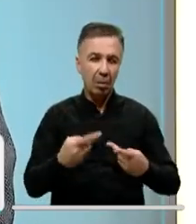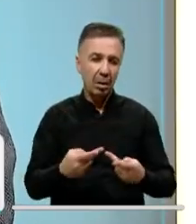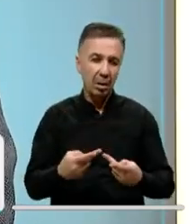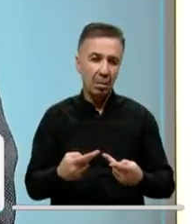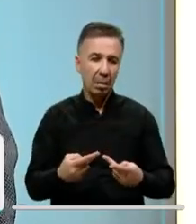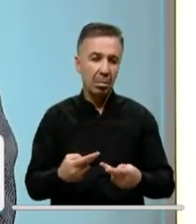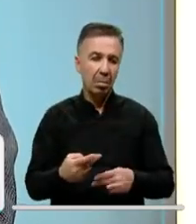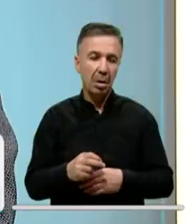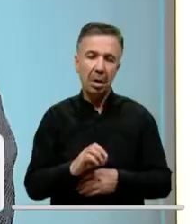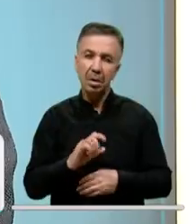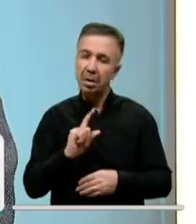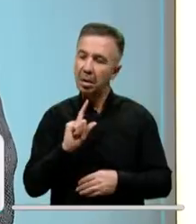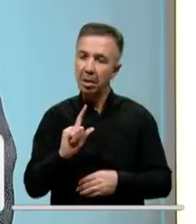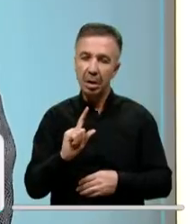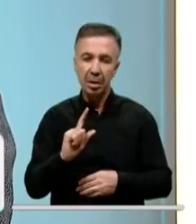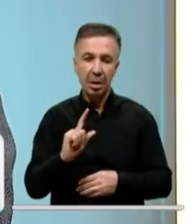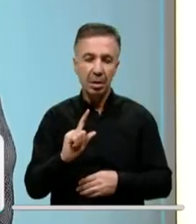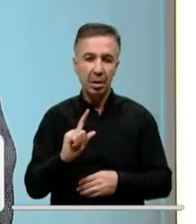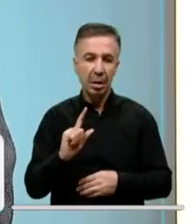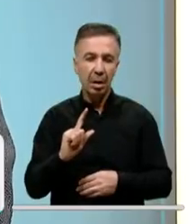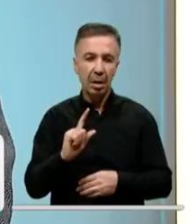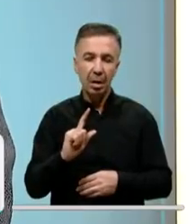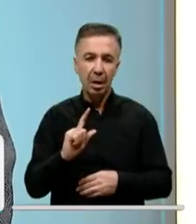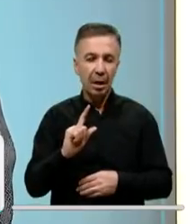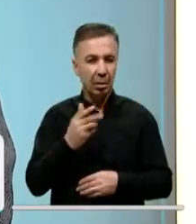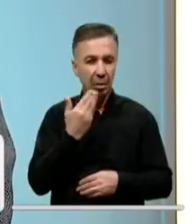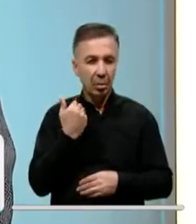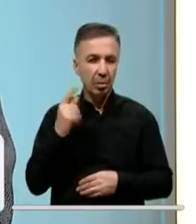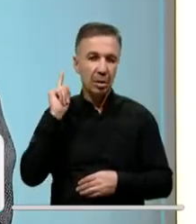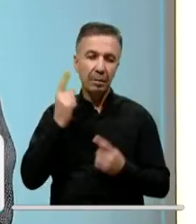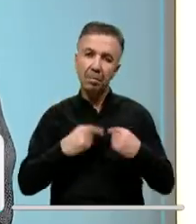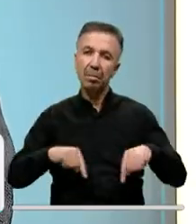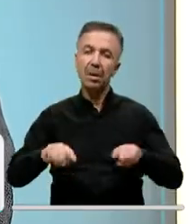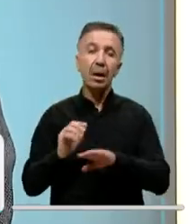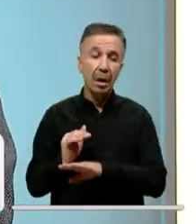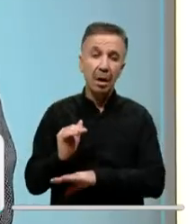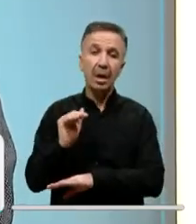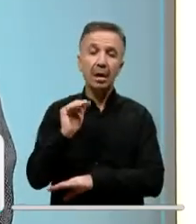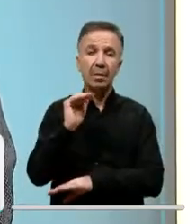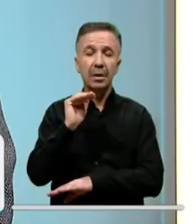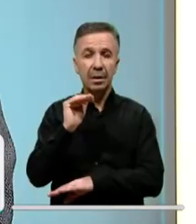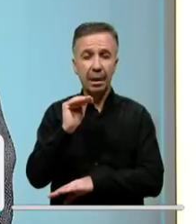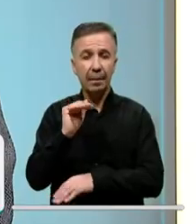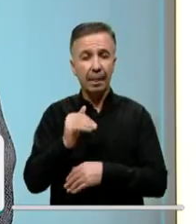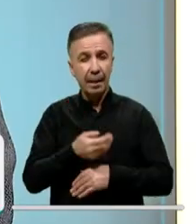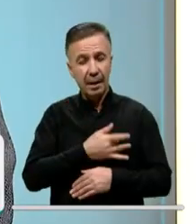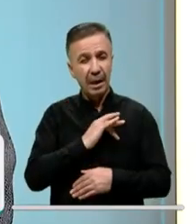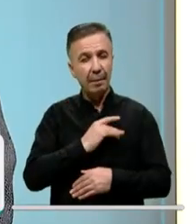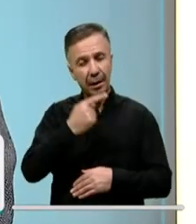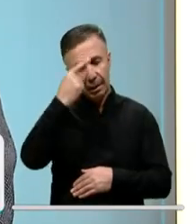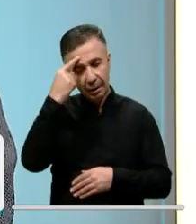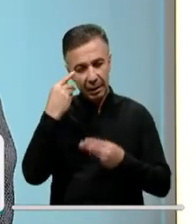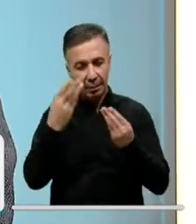hiçbir tanesinin geçerliliği yoktur. Rabbim bize hayatımızda iman nasip